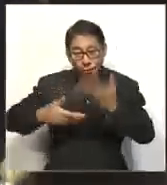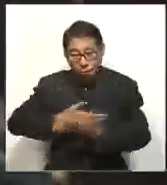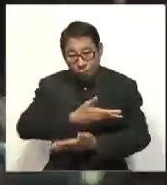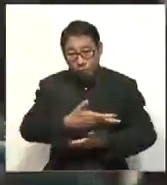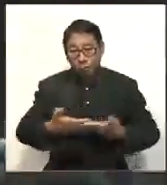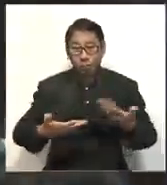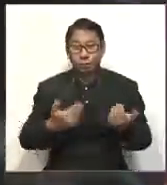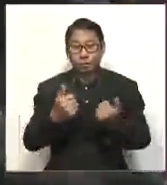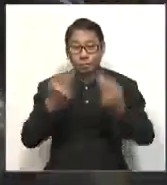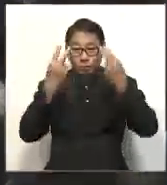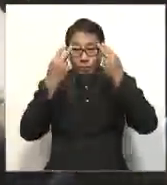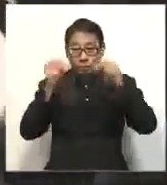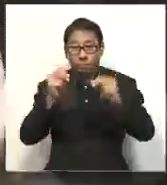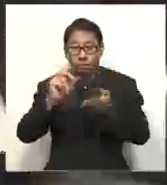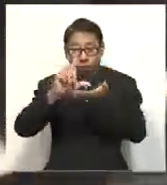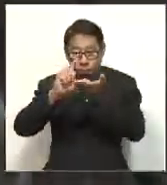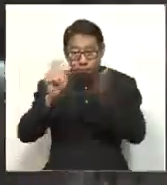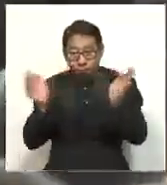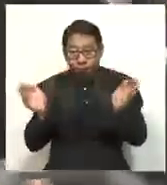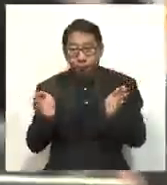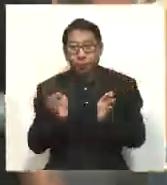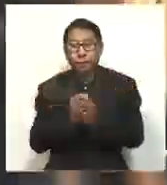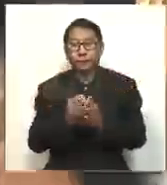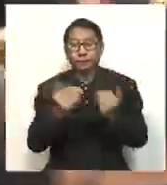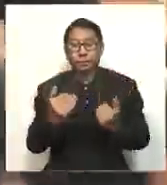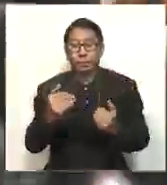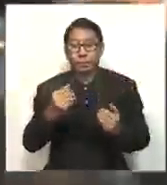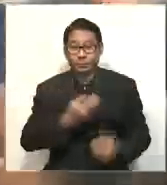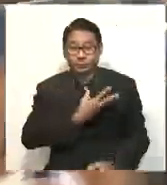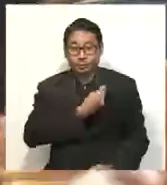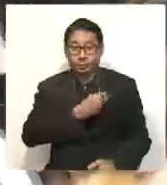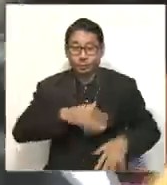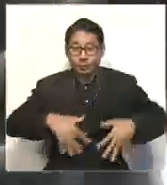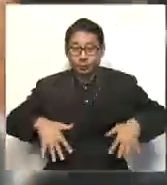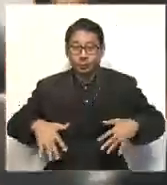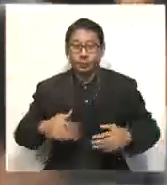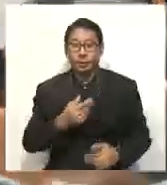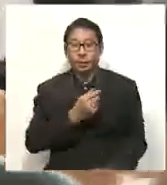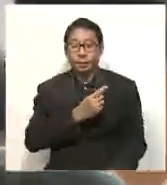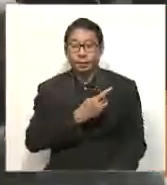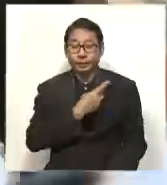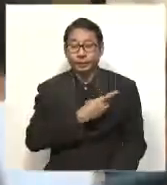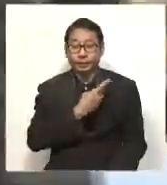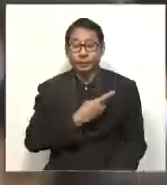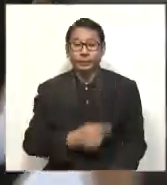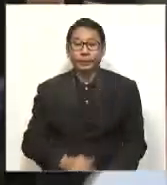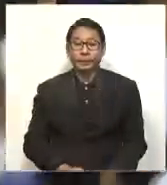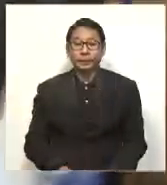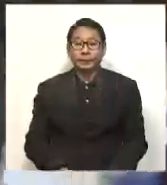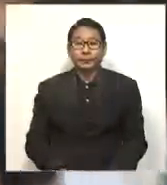ายกรัฐมนตรีและร่วมถ่ายรูปกับนายกรัฐมนตรีด้วยความตื่นเต้นและดีใจค่ะ